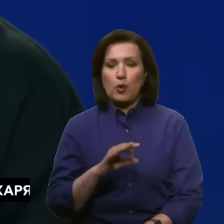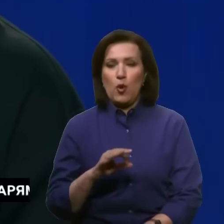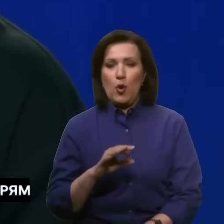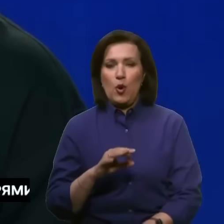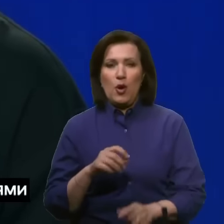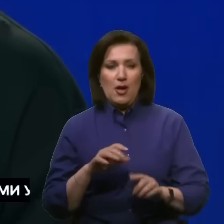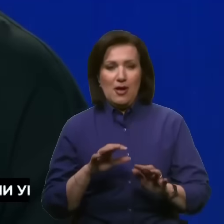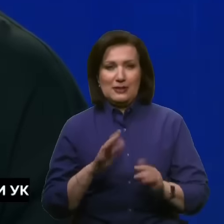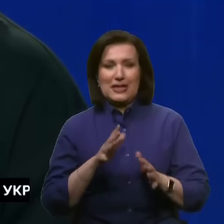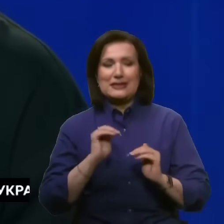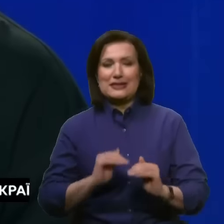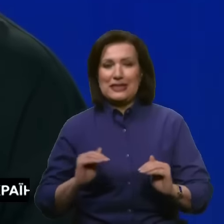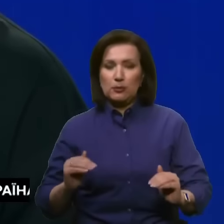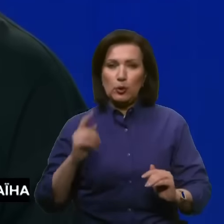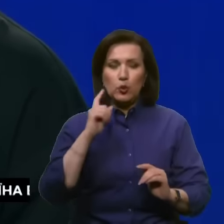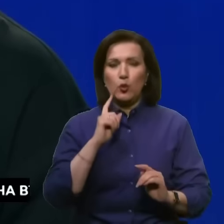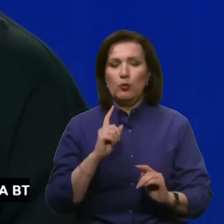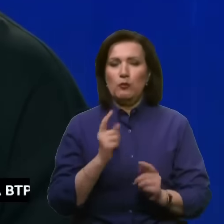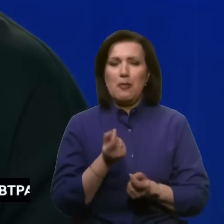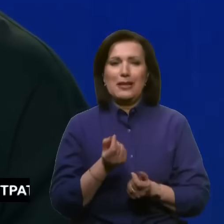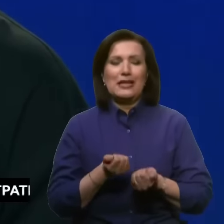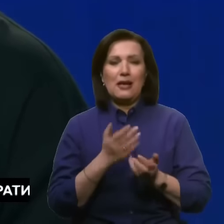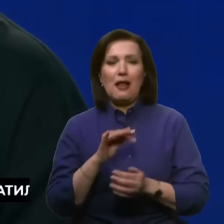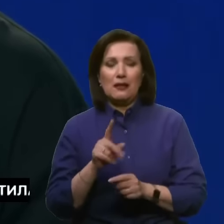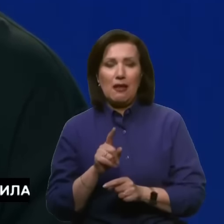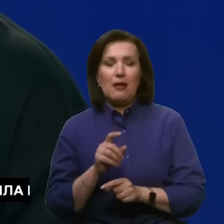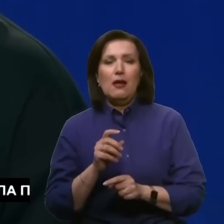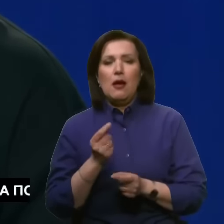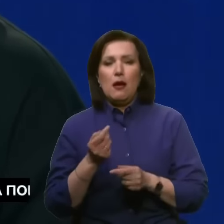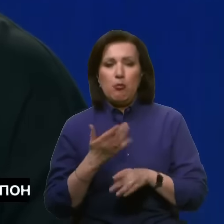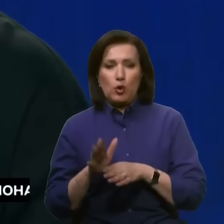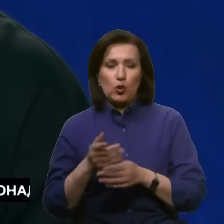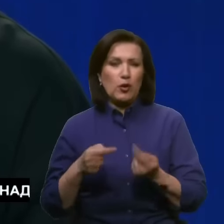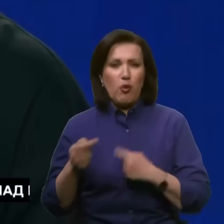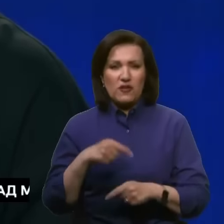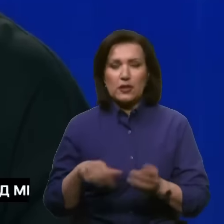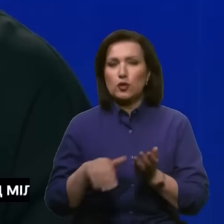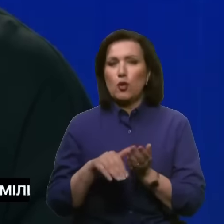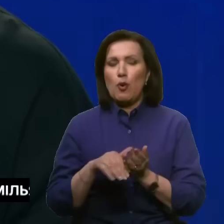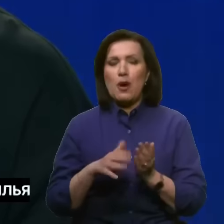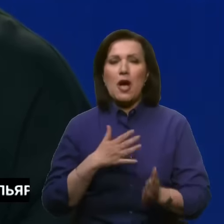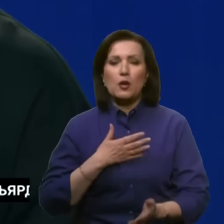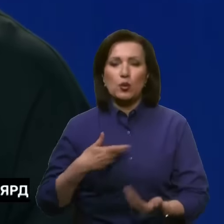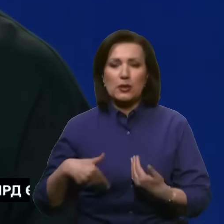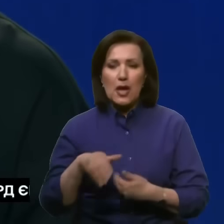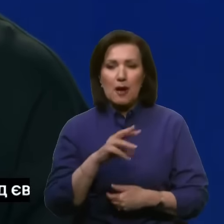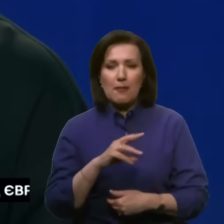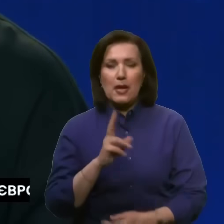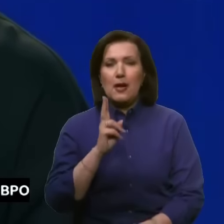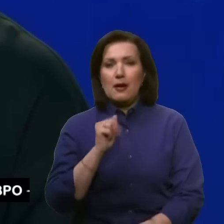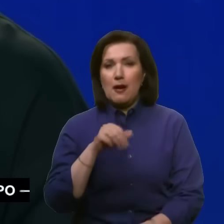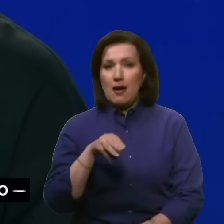дітьми, ну, маленька кількість, але тим не менш потрохи повертається. Тут допомагають нам